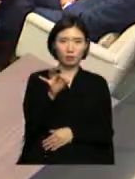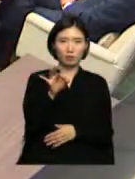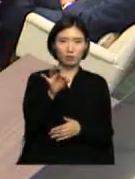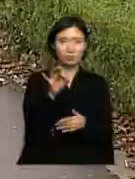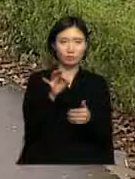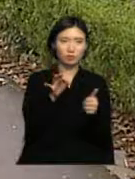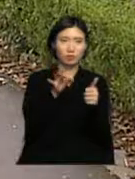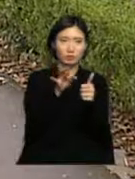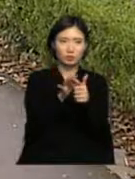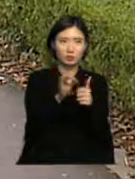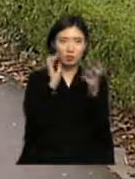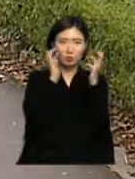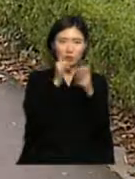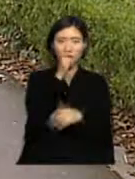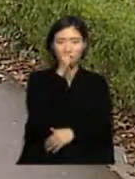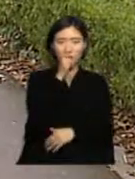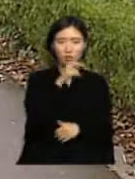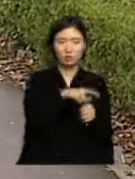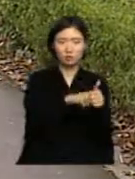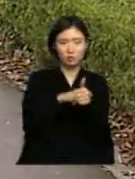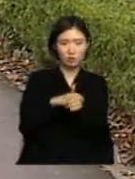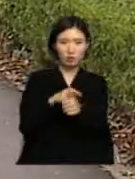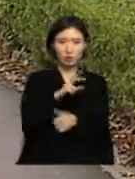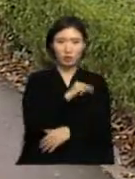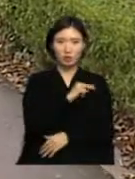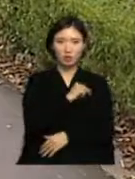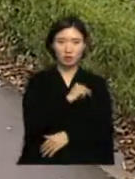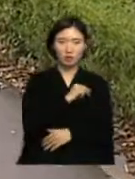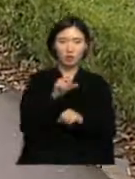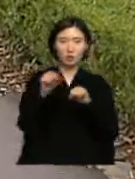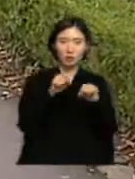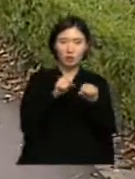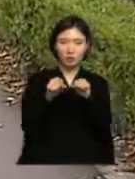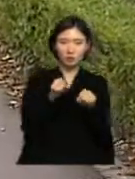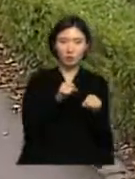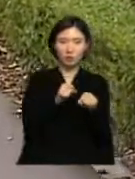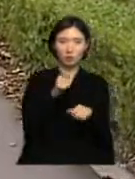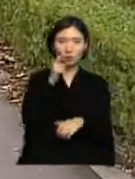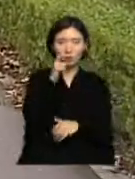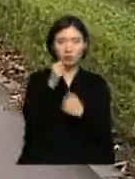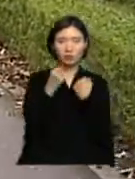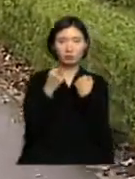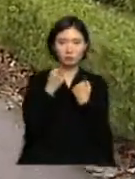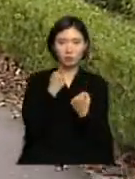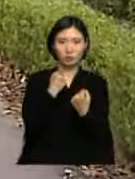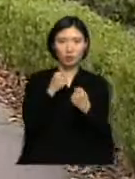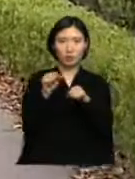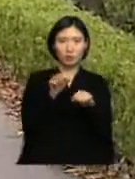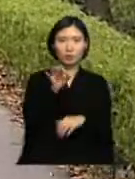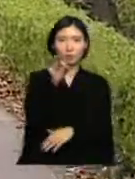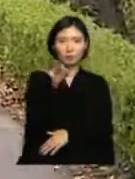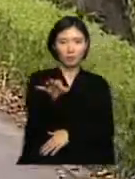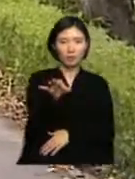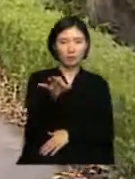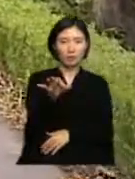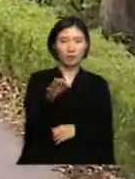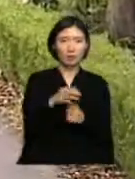있습니다. 이처럼 구속된 지방의원들이 의정활동을 할 수 없었음에도 불구하고 활동비가 지급된